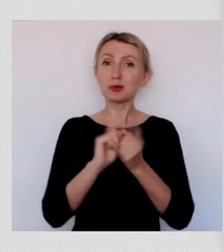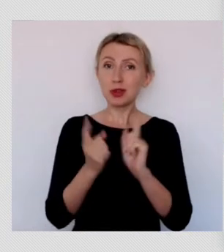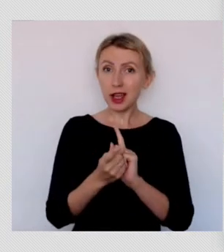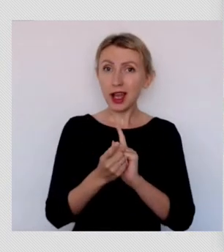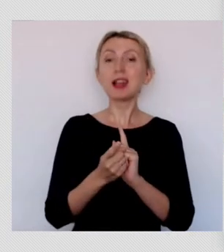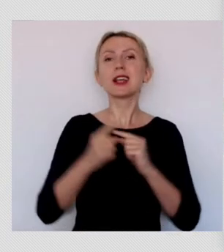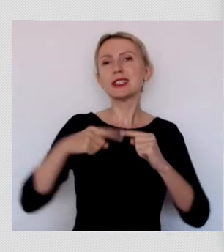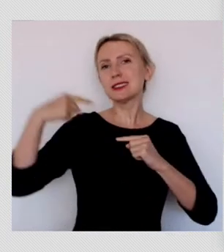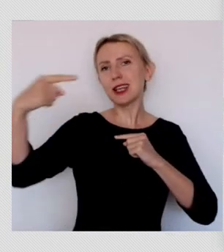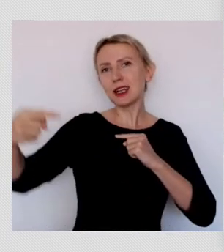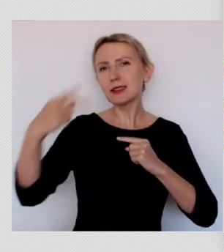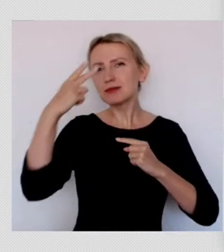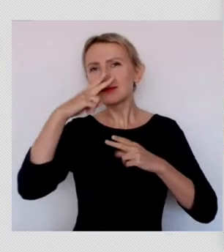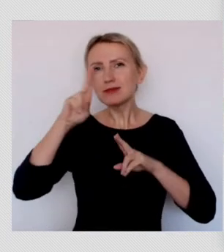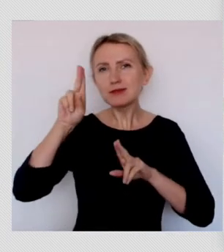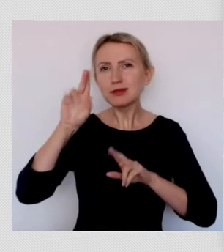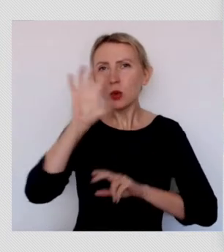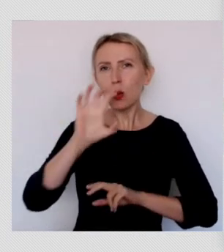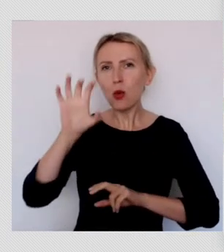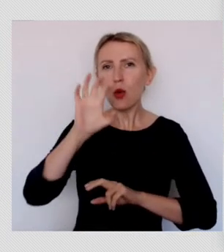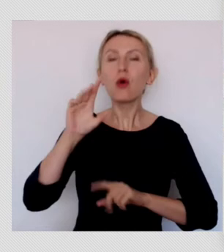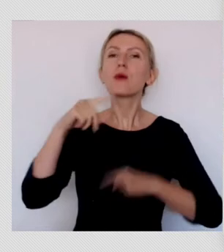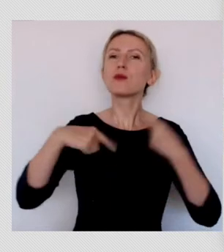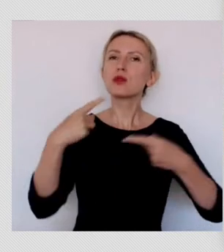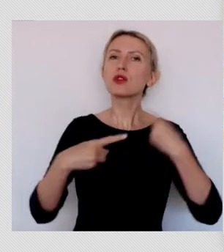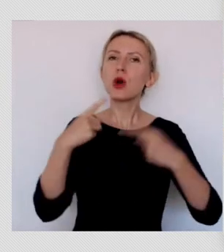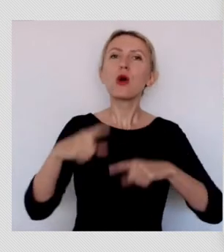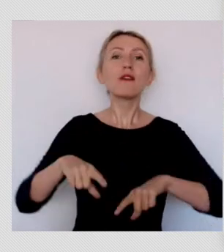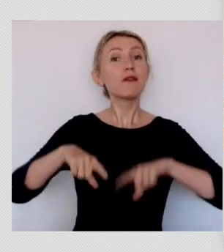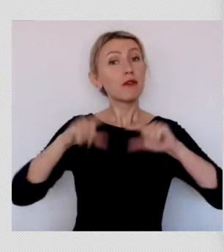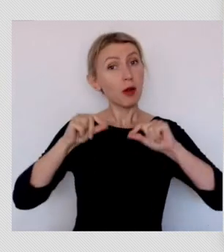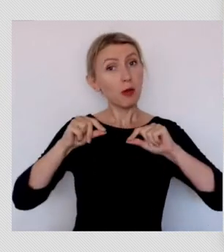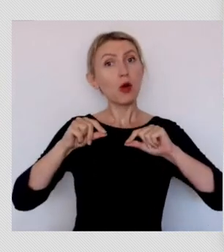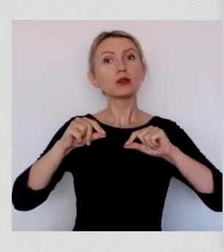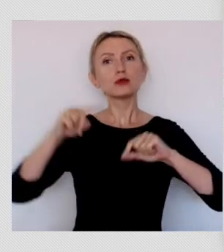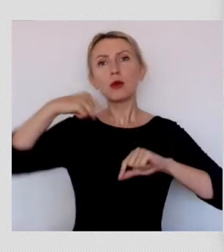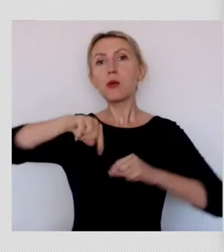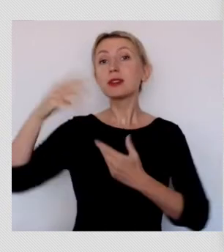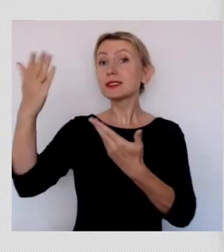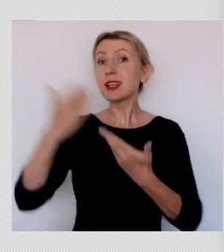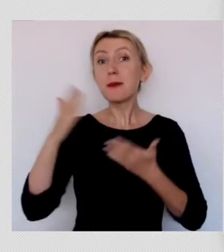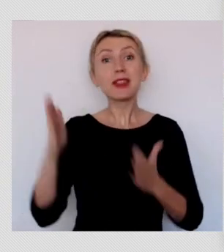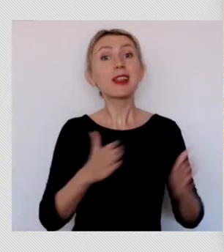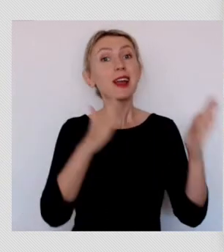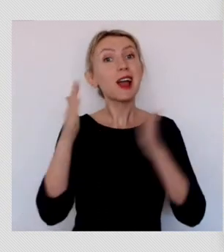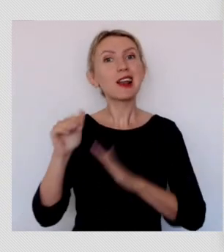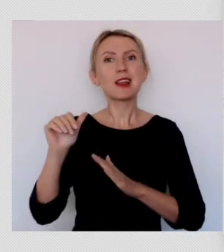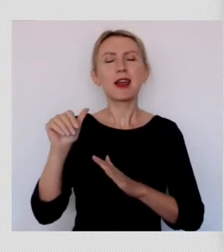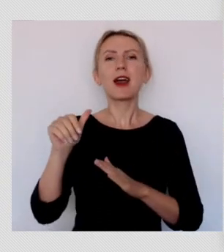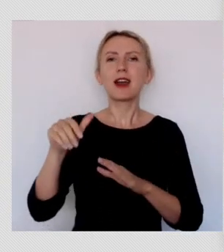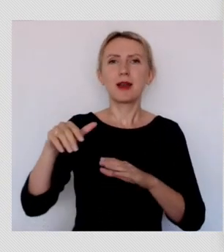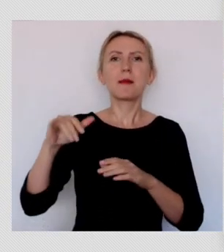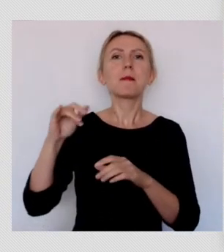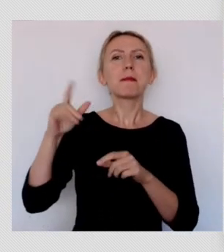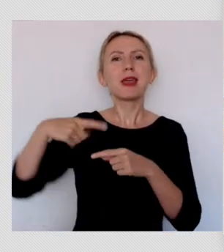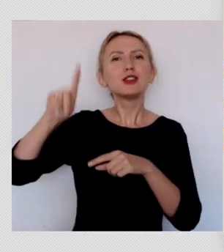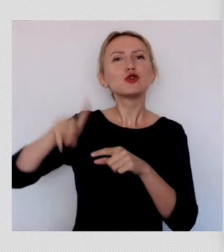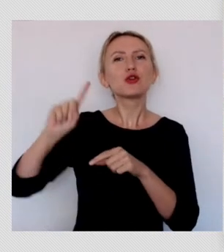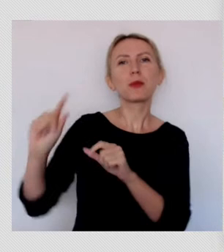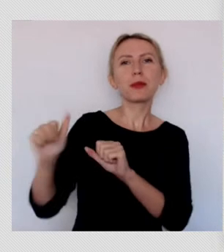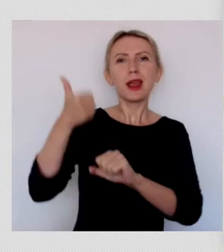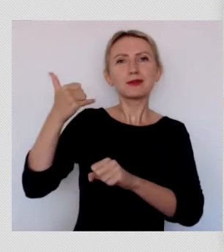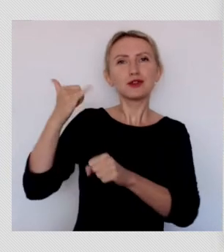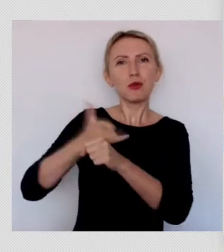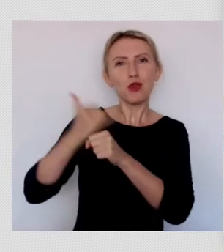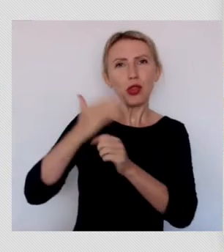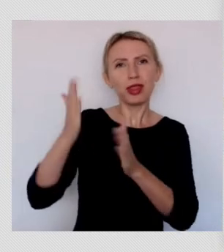cyklu przyglądania się procesowi wyborczemu. Już zapraszamy na kolejne pierwsze piątki miesiąca, na